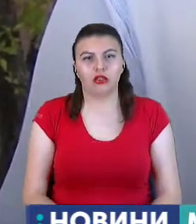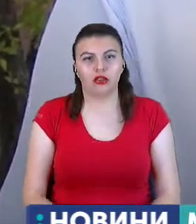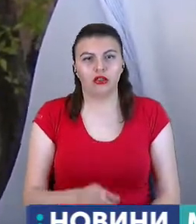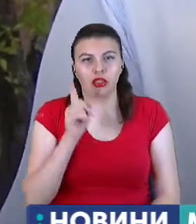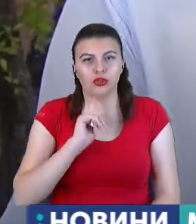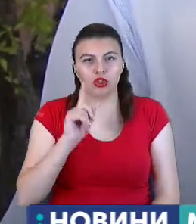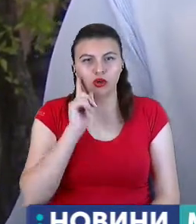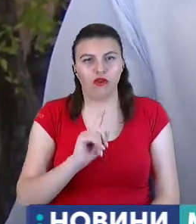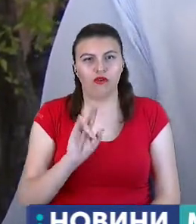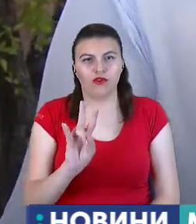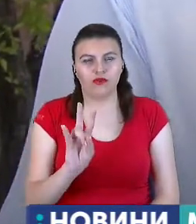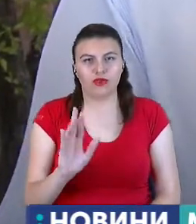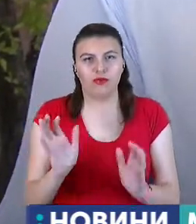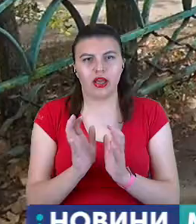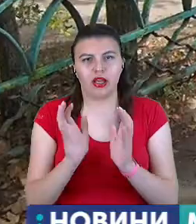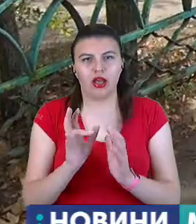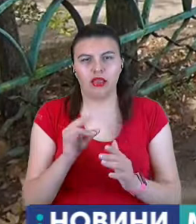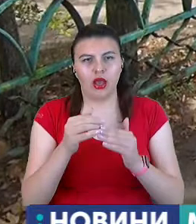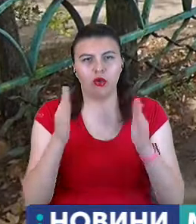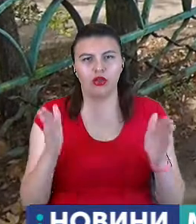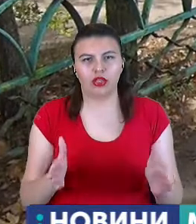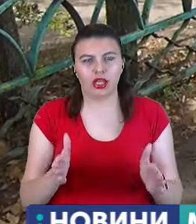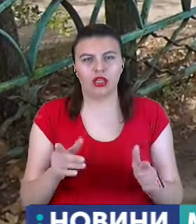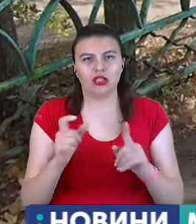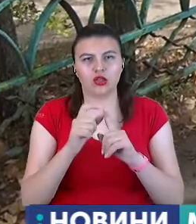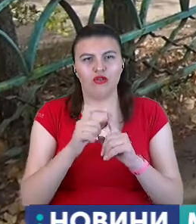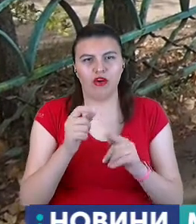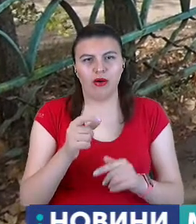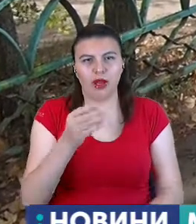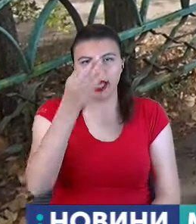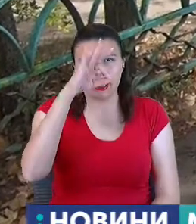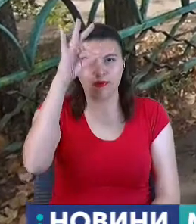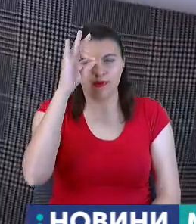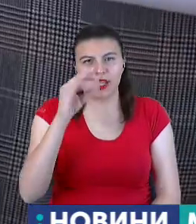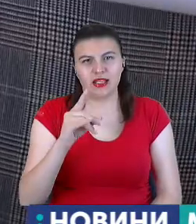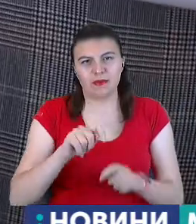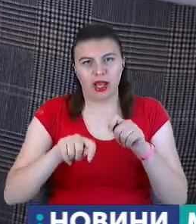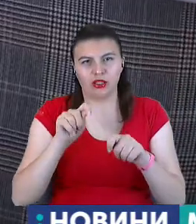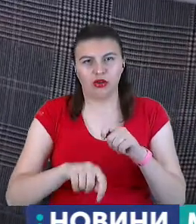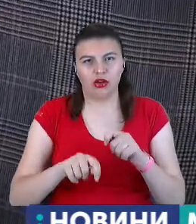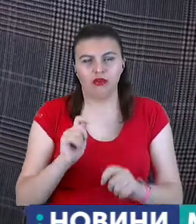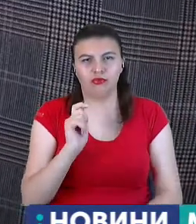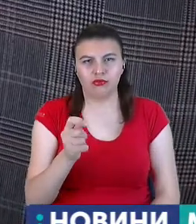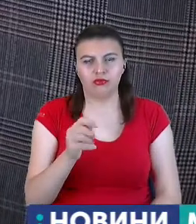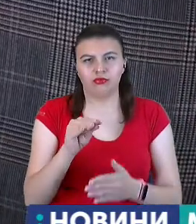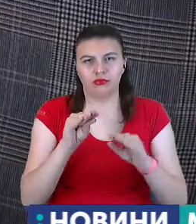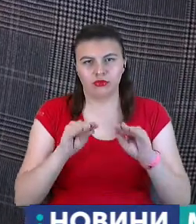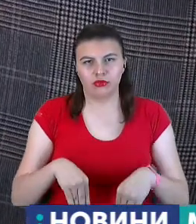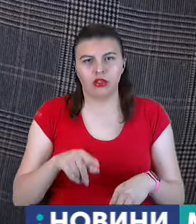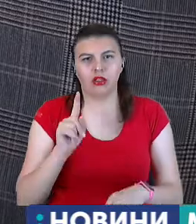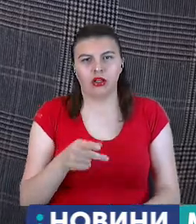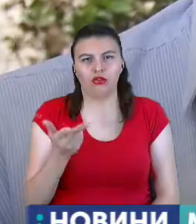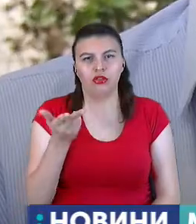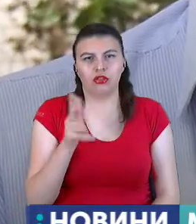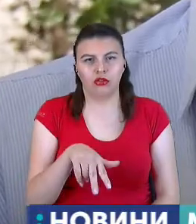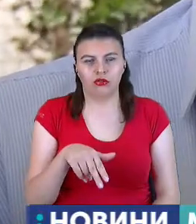тимчасово зберігались не у контейнерах. За словами інспектора, підприємству вручили припис, а також склали 3 адміністративні протоколи